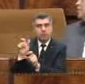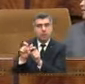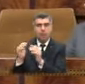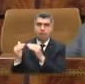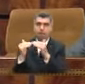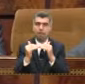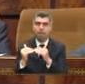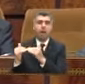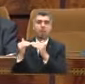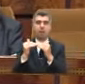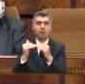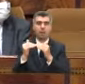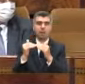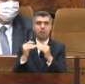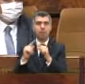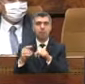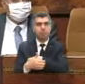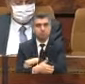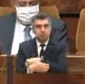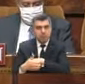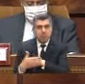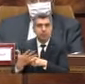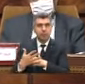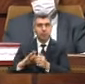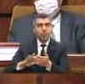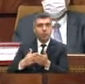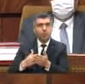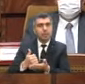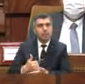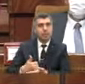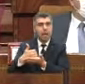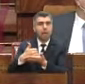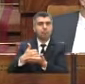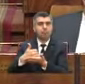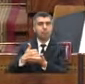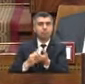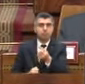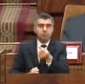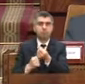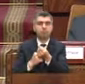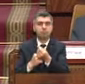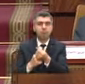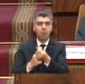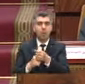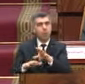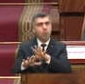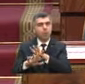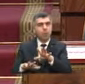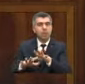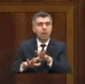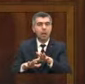والمواطنين ولا سيما الفئات الفقيرة والهشة بالدعم والحماية الاجتماعيين